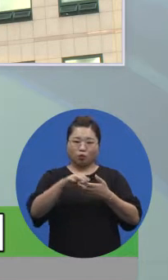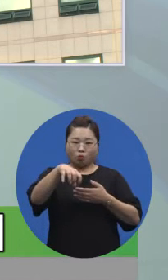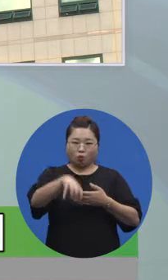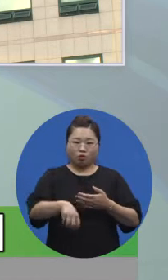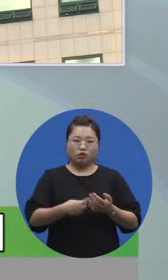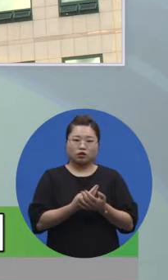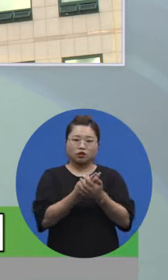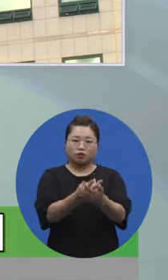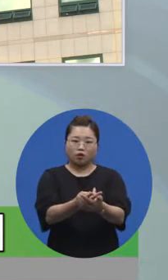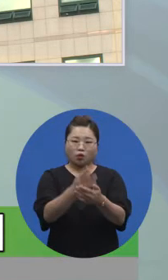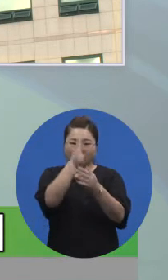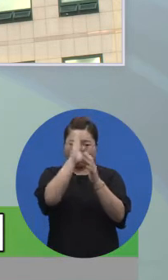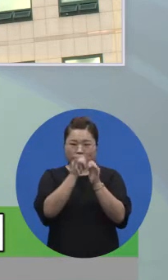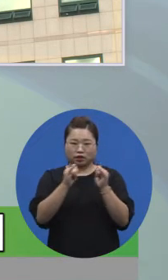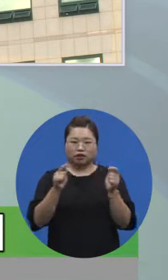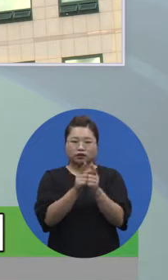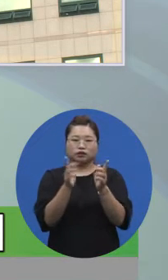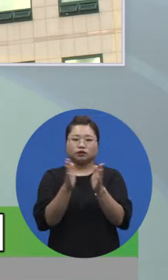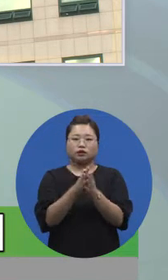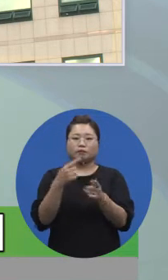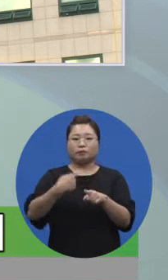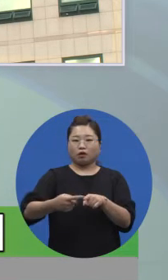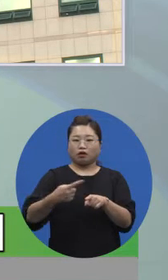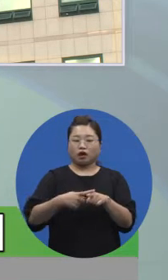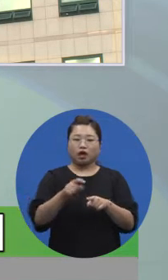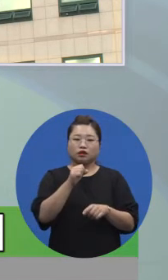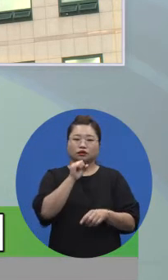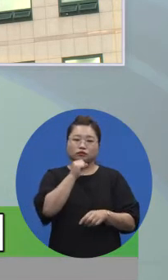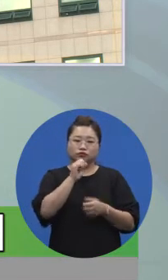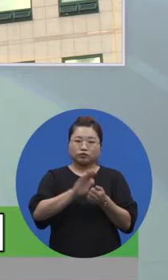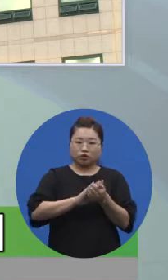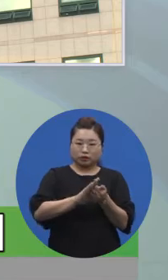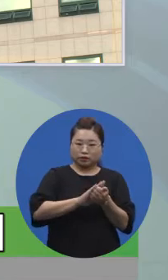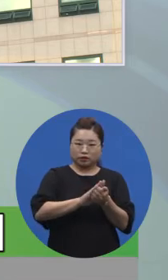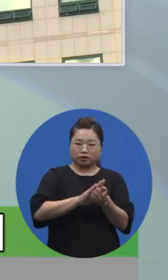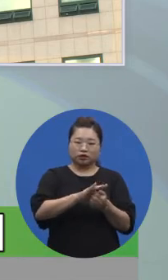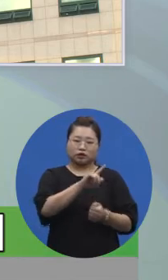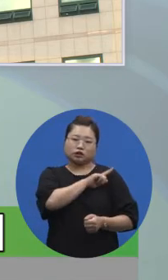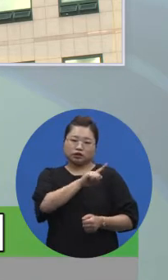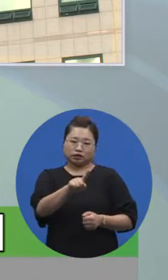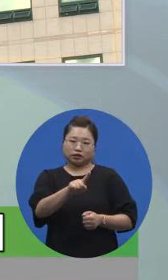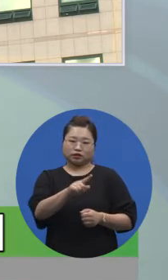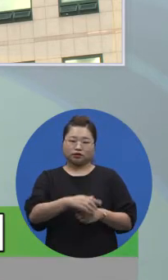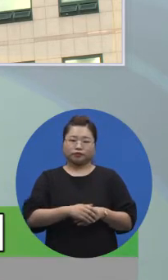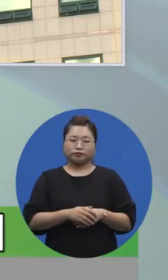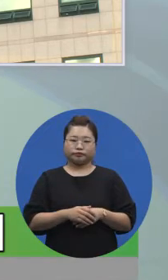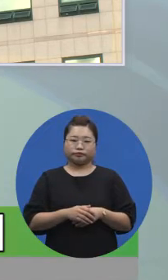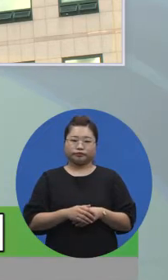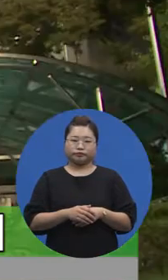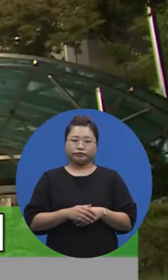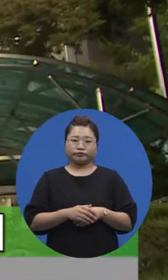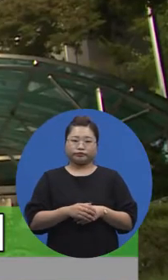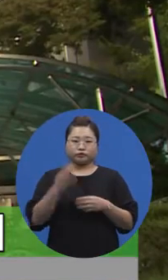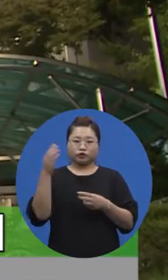청주의료원이 입원 환자가 직접 평가한 의료서비스 부문 충청권 1위에 올랐습니다.